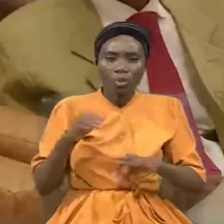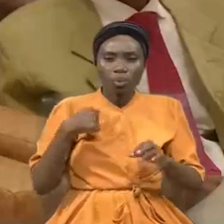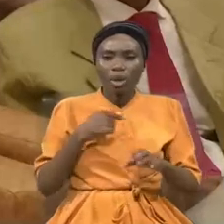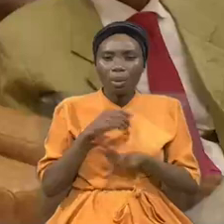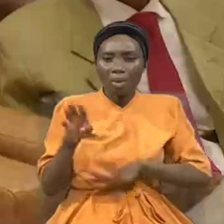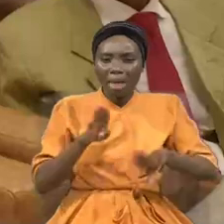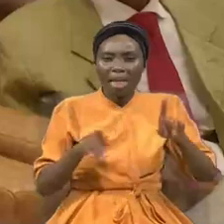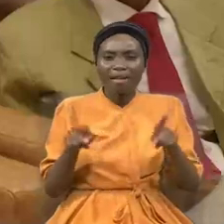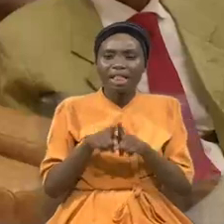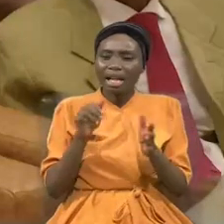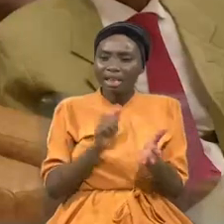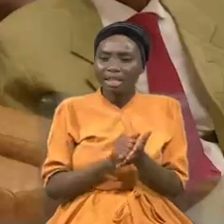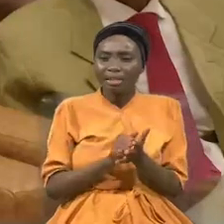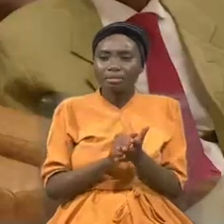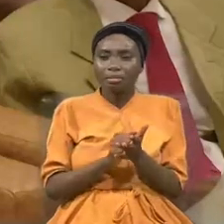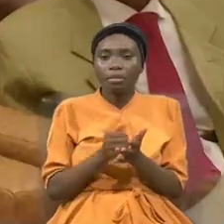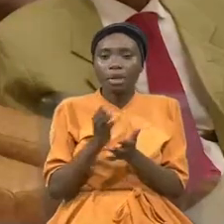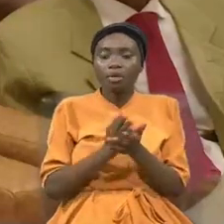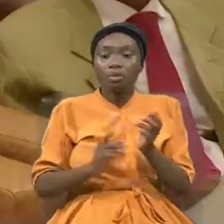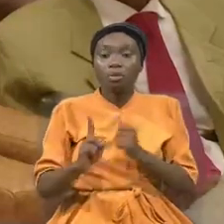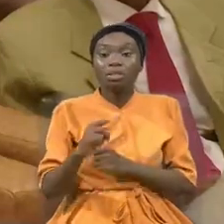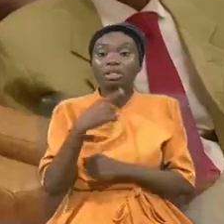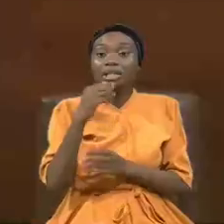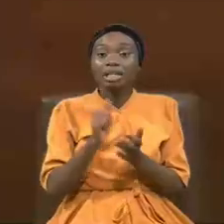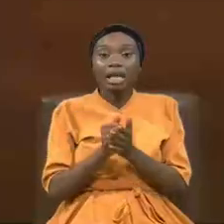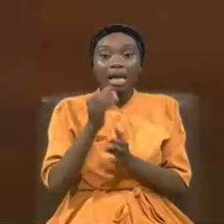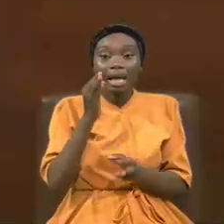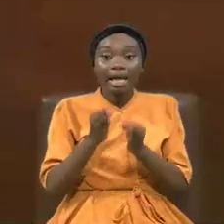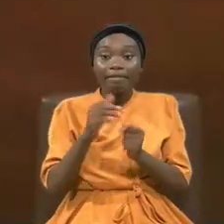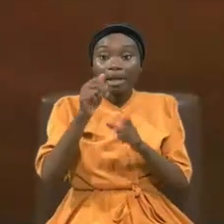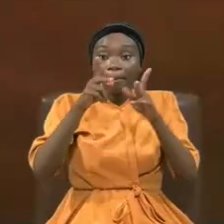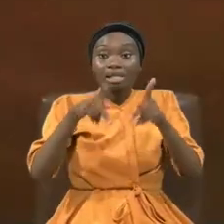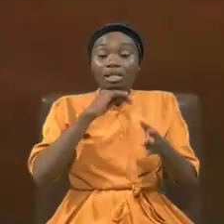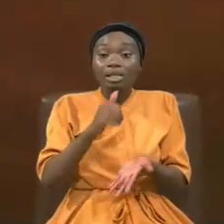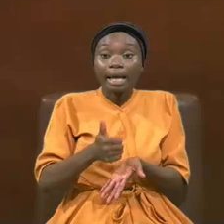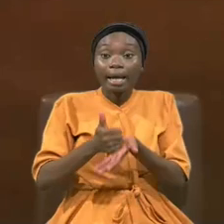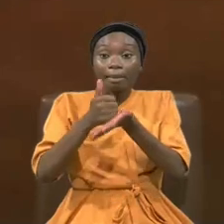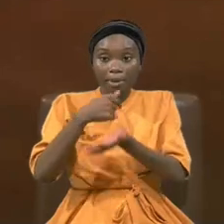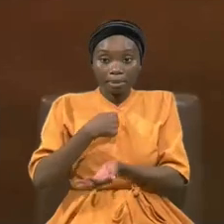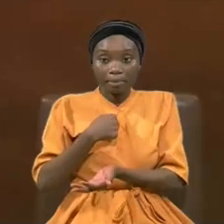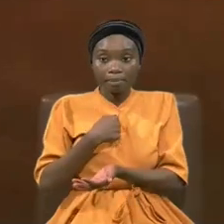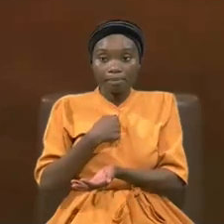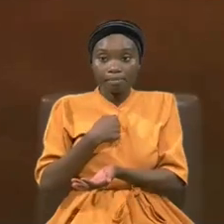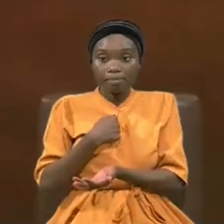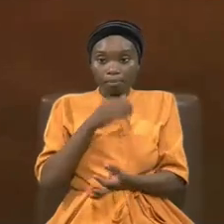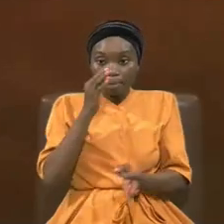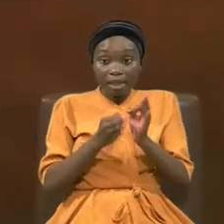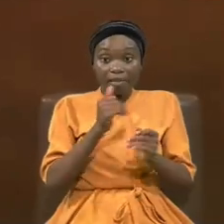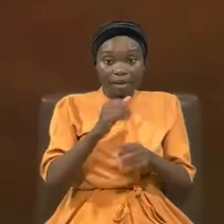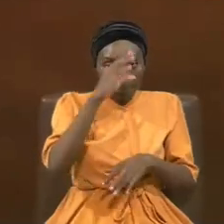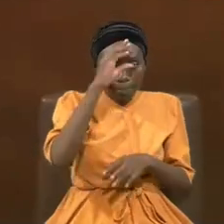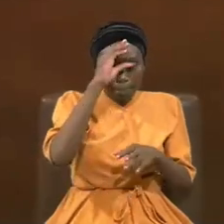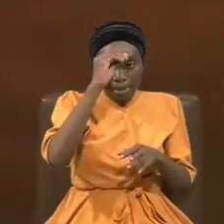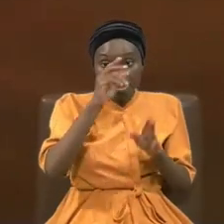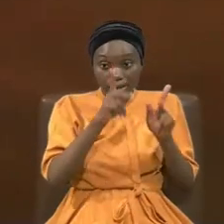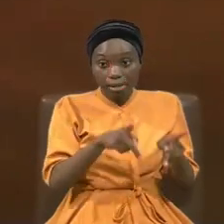que nous nous comportons de cette manière? Quelqu'un dit, si la personne m'aide, si une